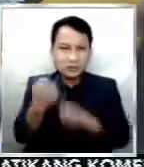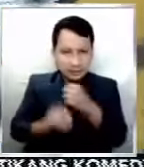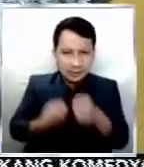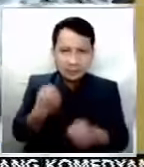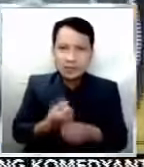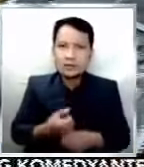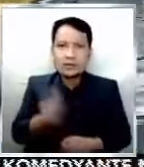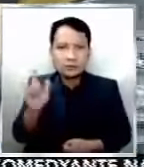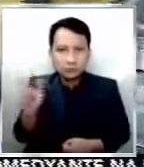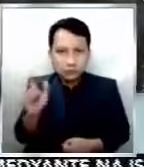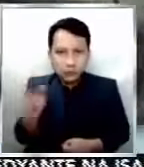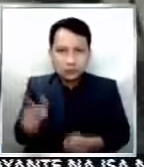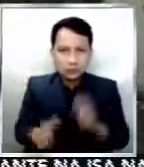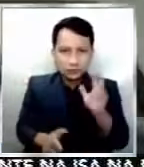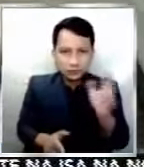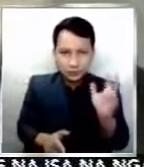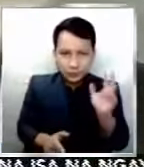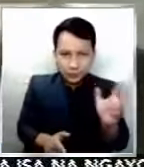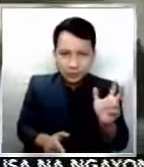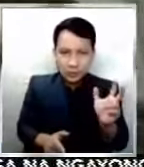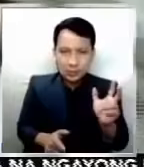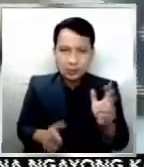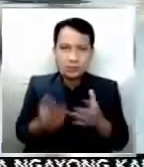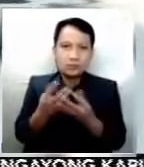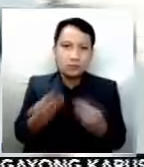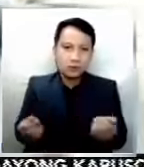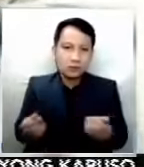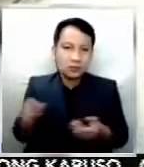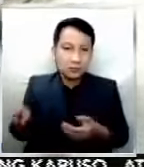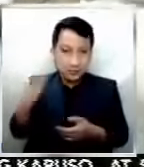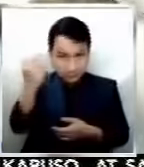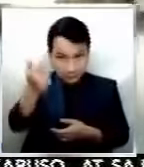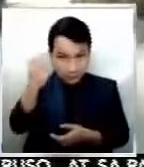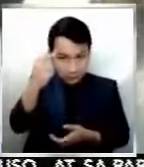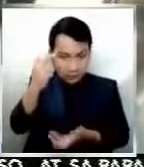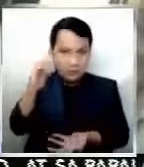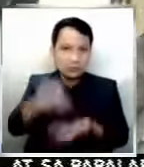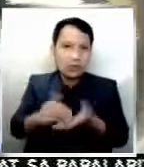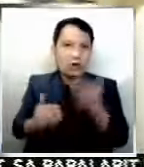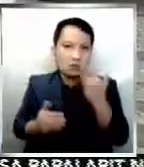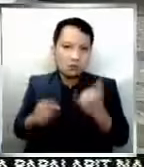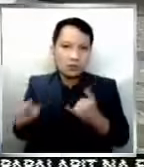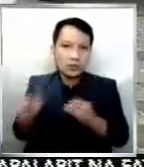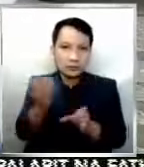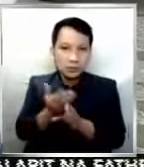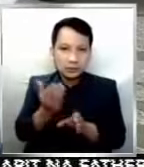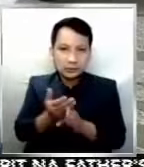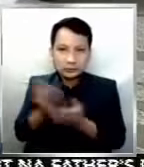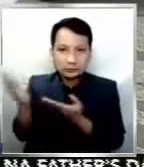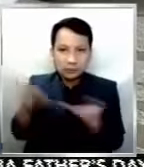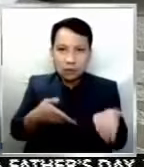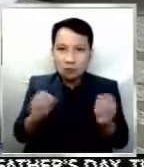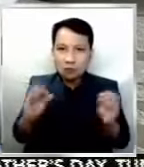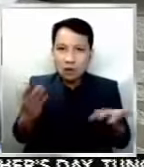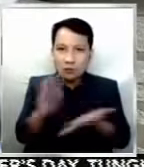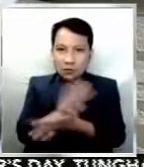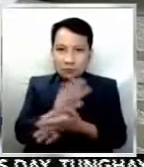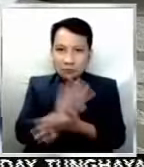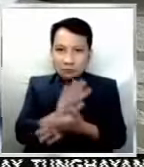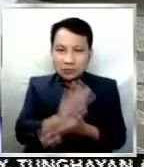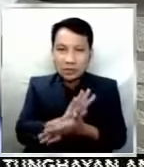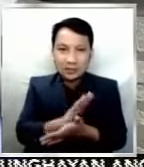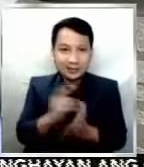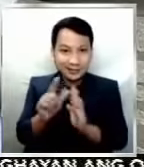30 billion pesos umano ang nawawalang kita ng pamahalaan dahil sa motor vehicle smuggling. 350 na ganitong